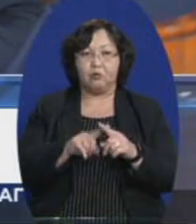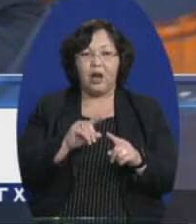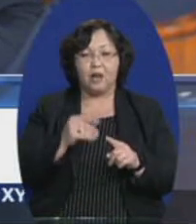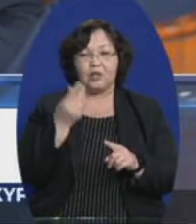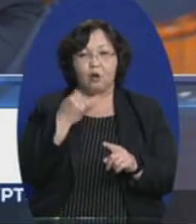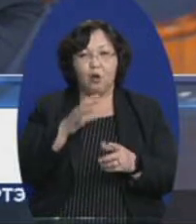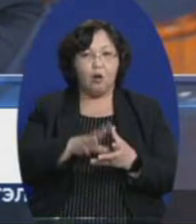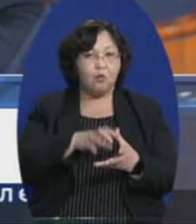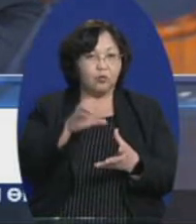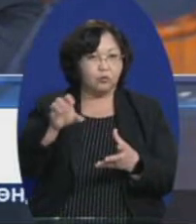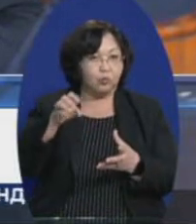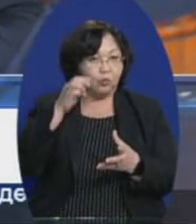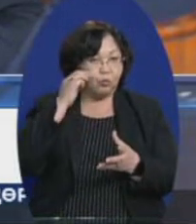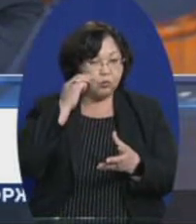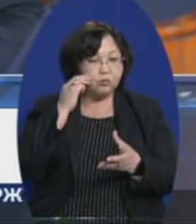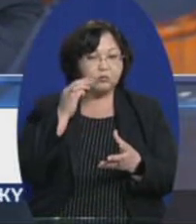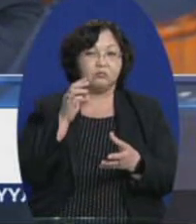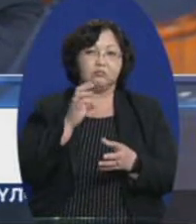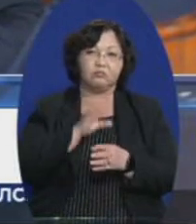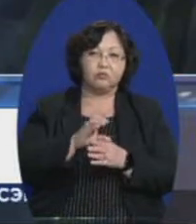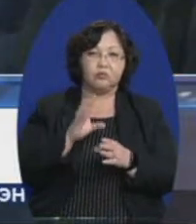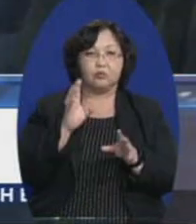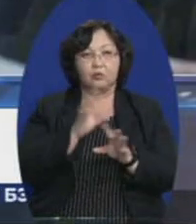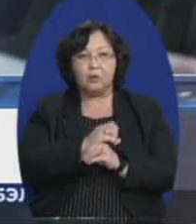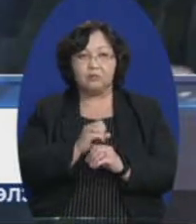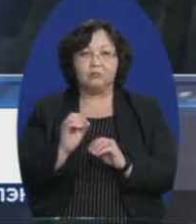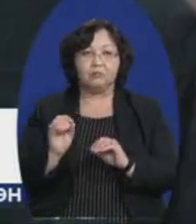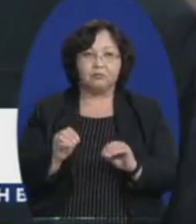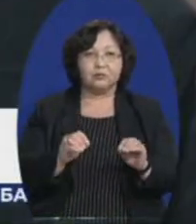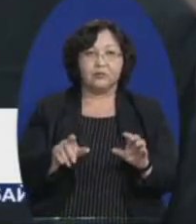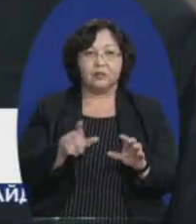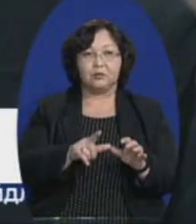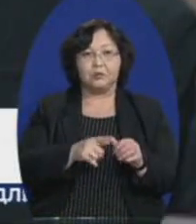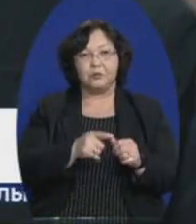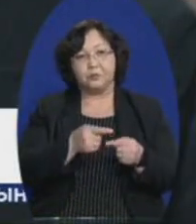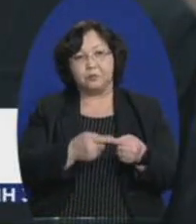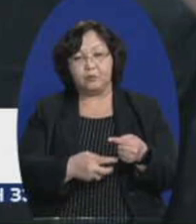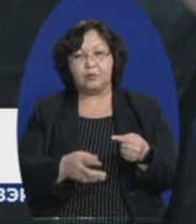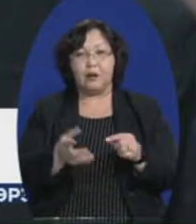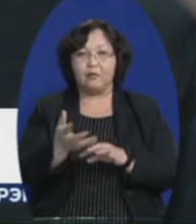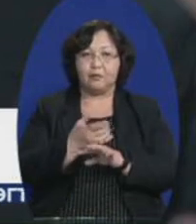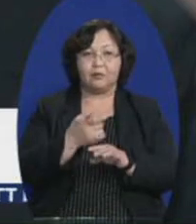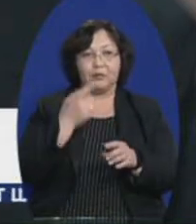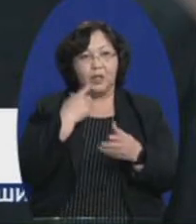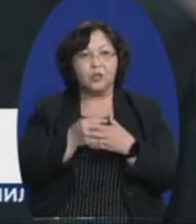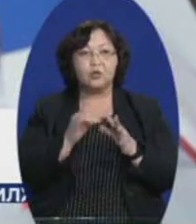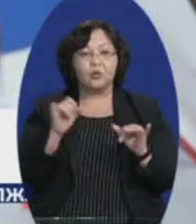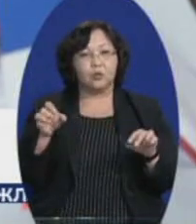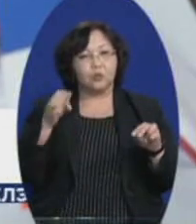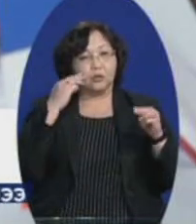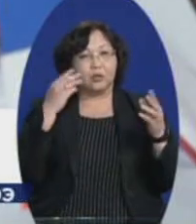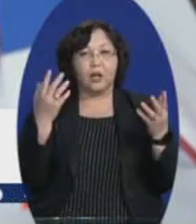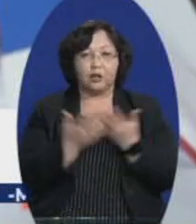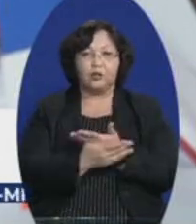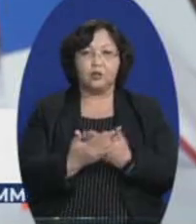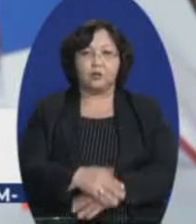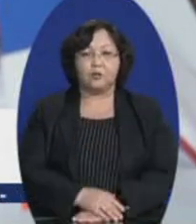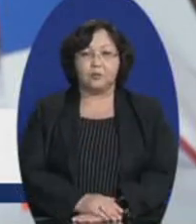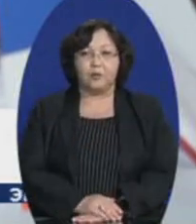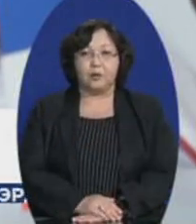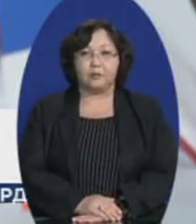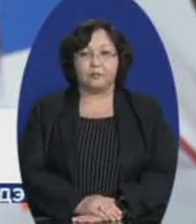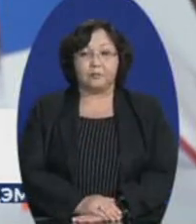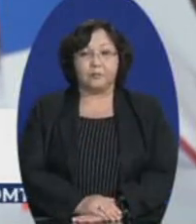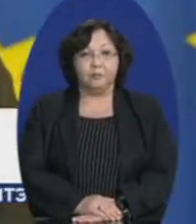зохион байгуулах, газар зүйн заалтанд нутгийн бүтээгдэхүүнийг бүртгүүлж хамгаалах зэрэг асуудлаар саналаа солилдсон байна.